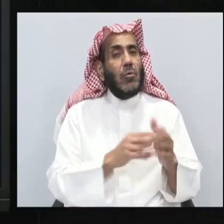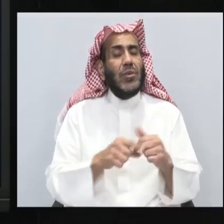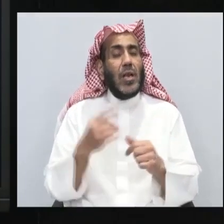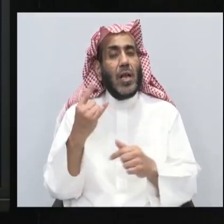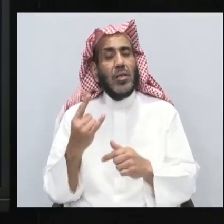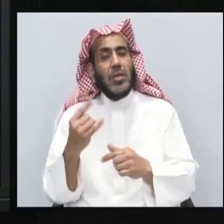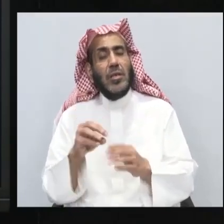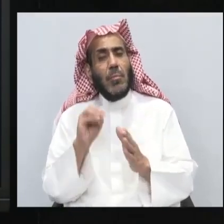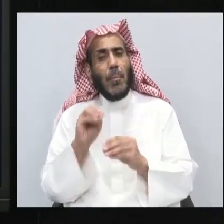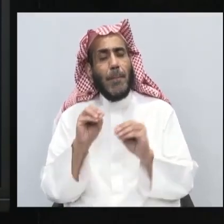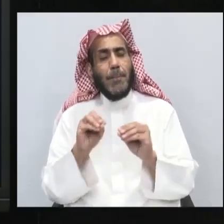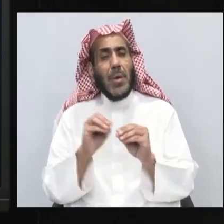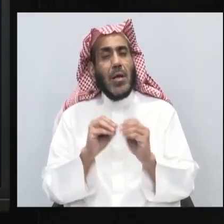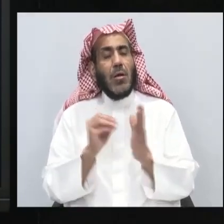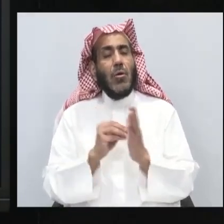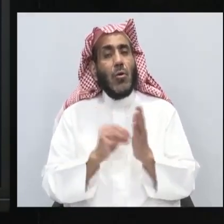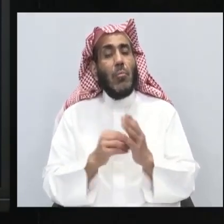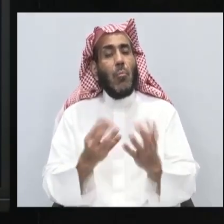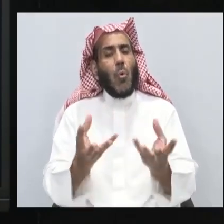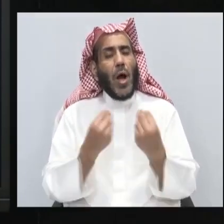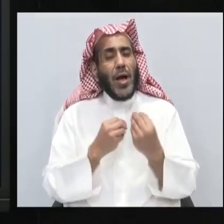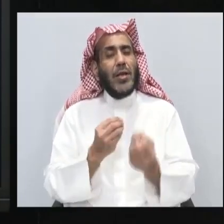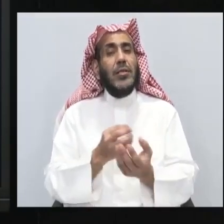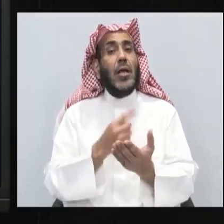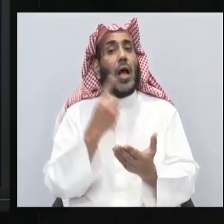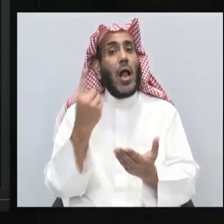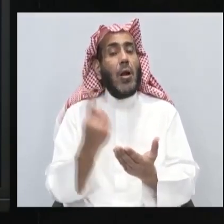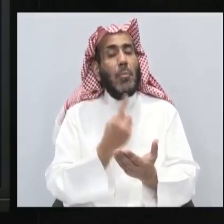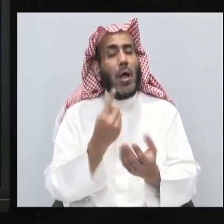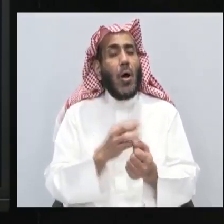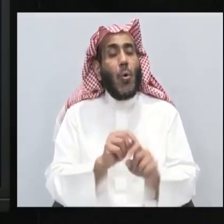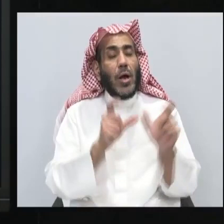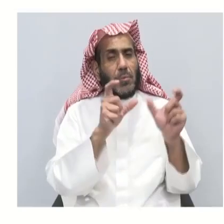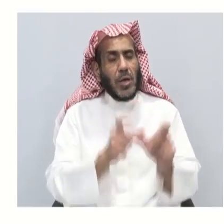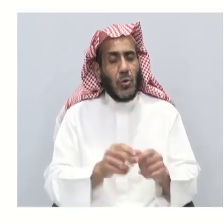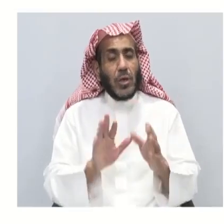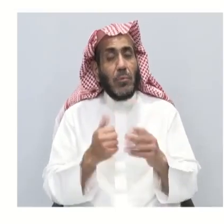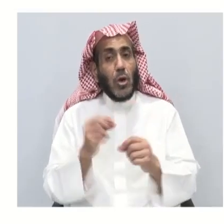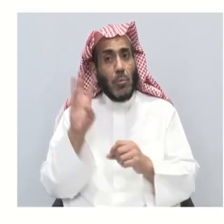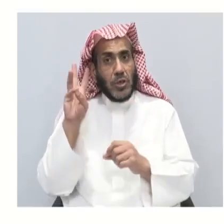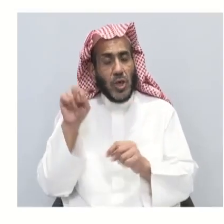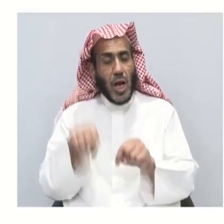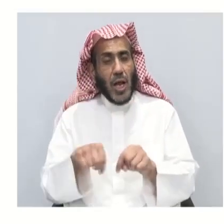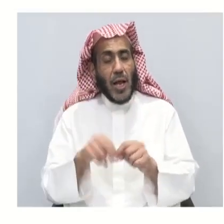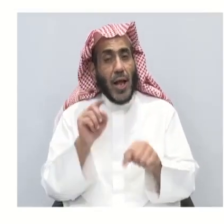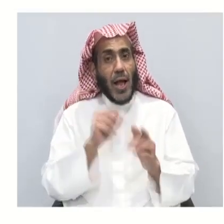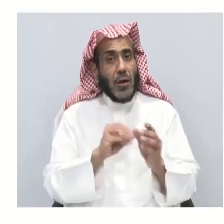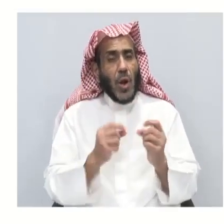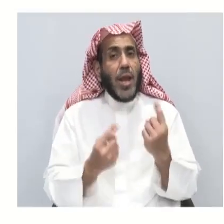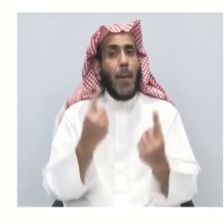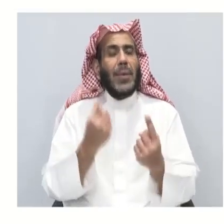العاشر يتكلم عن موارد البيئة وحمايتها. نبدأ اليوم إن شاء الله عن النباتات.